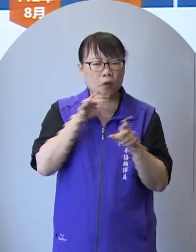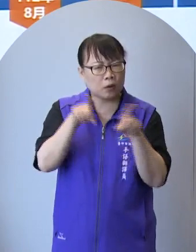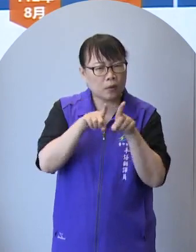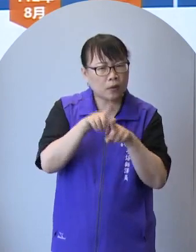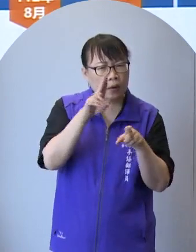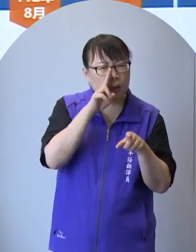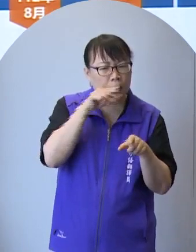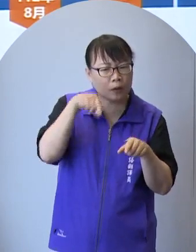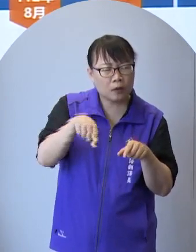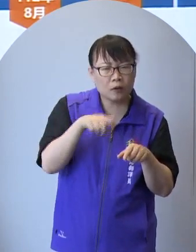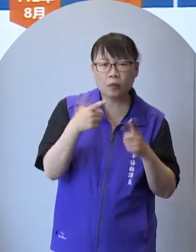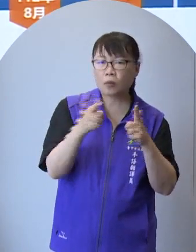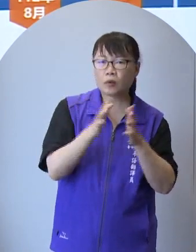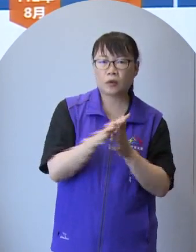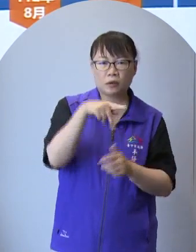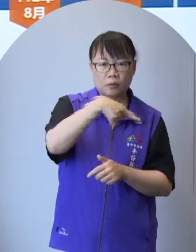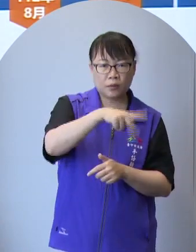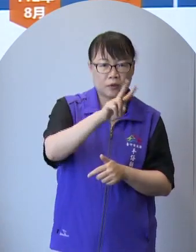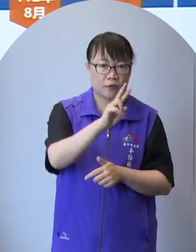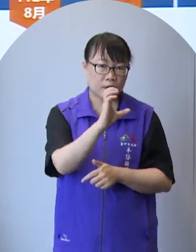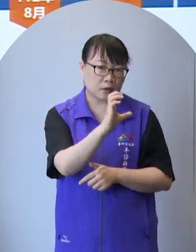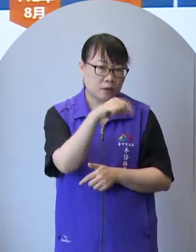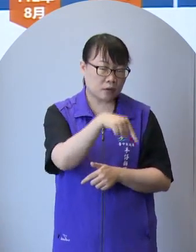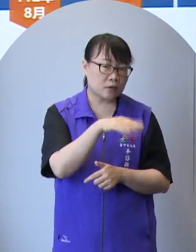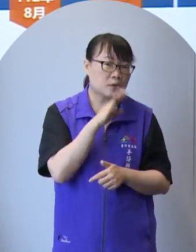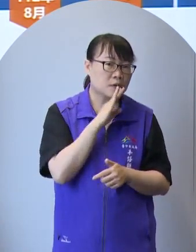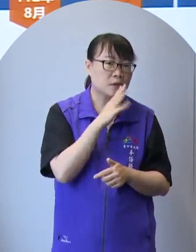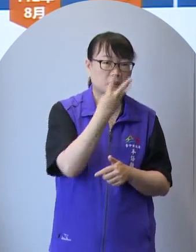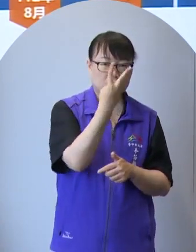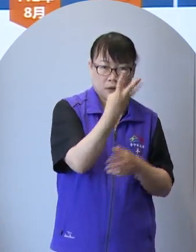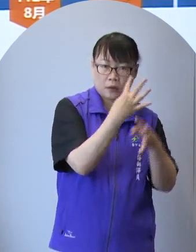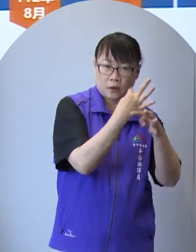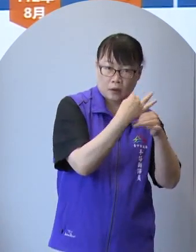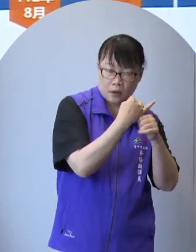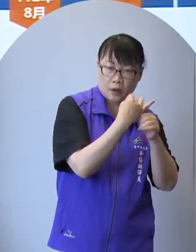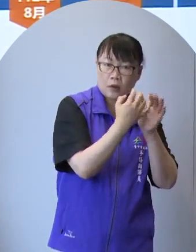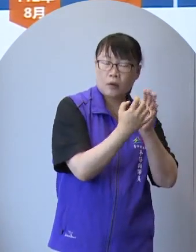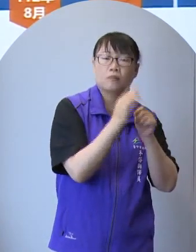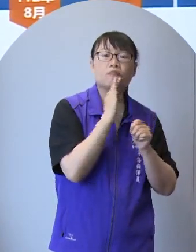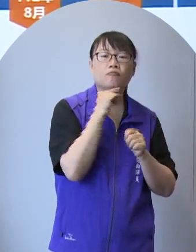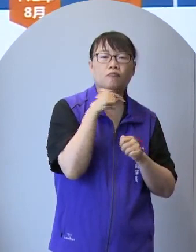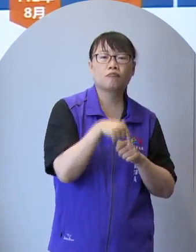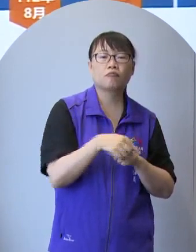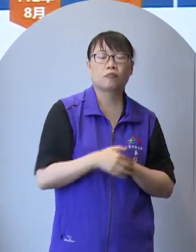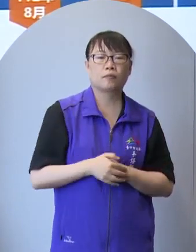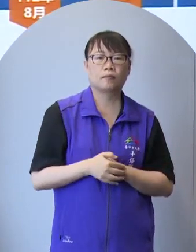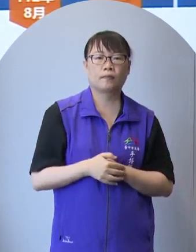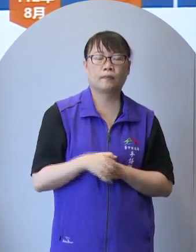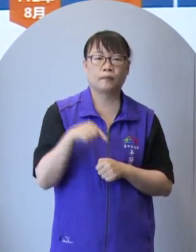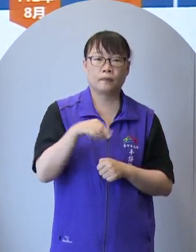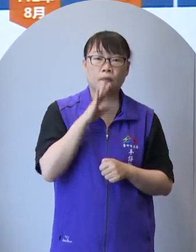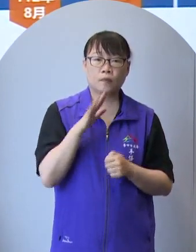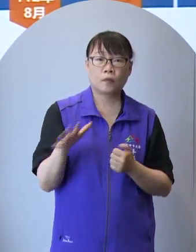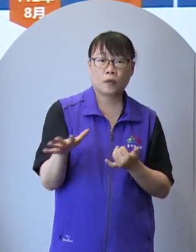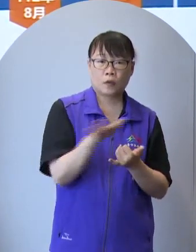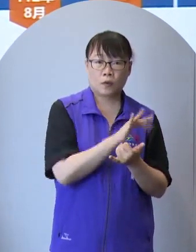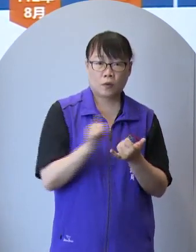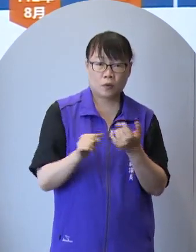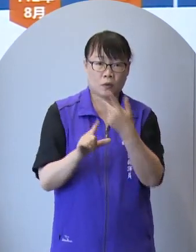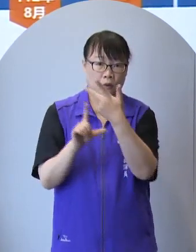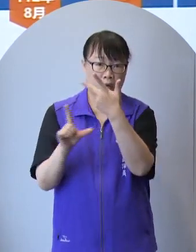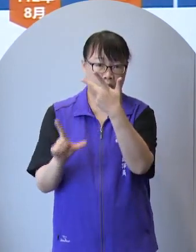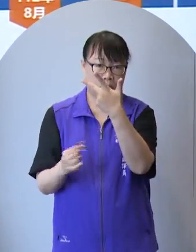不是，它是 PVC 的哦。PVC 的是3号哦，是3号。所以我们这边啊，在全国7月1日开